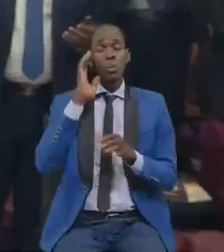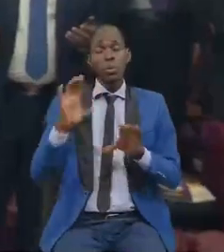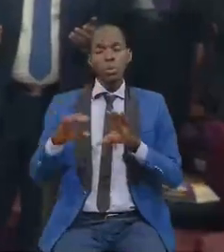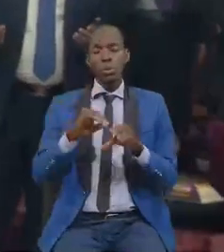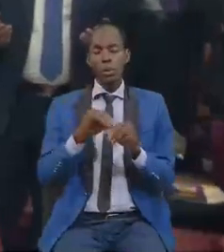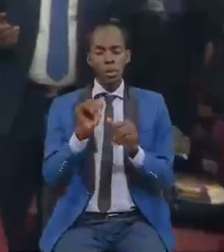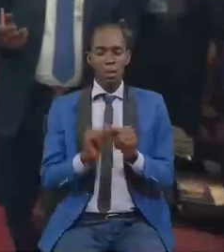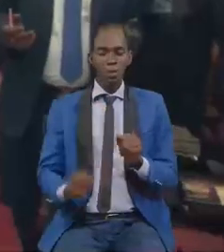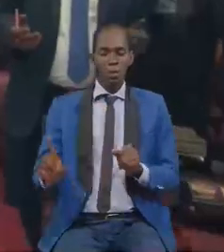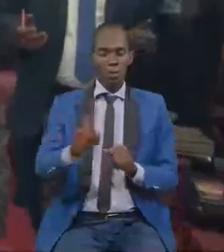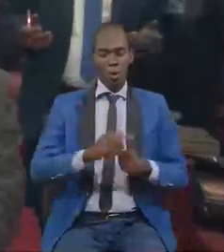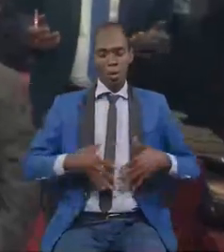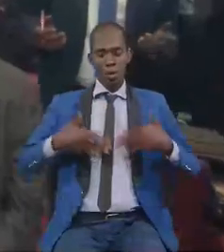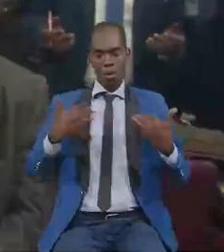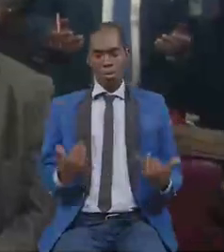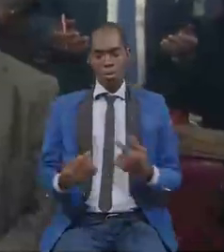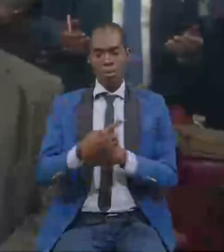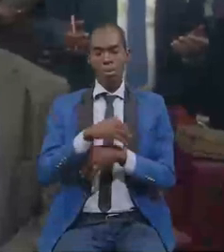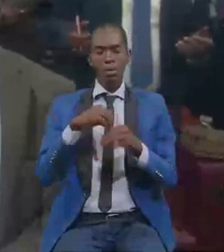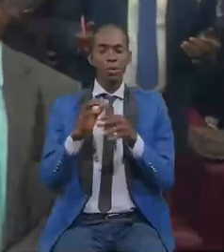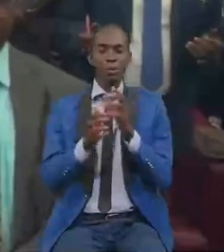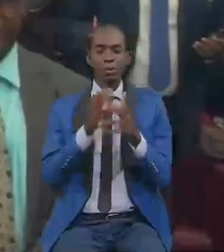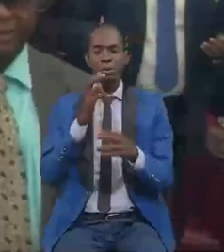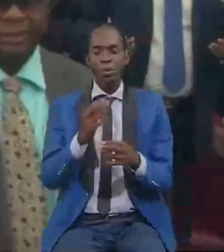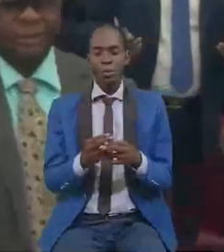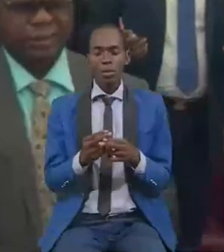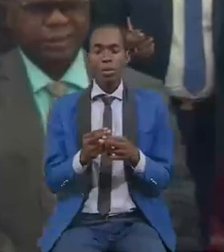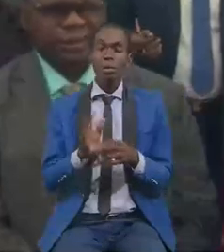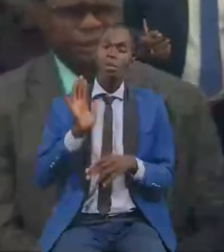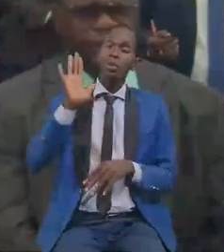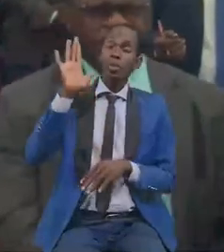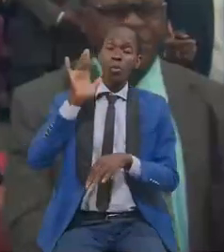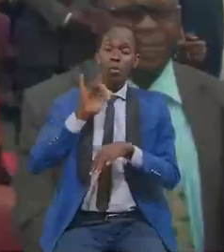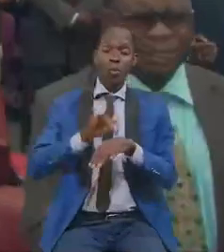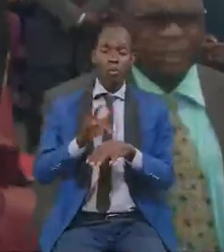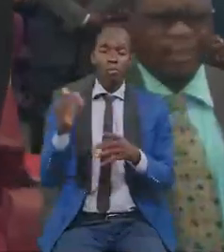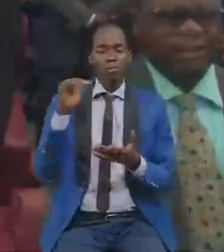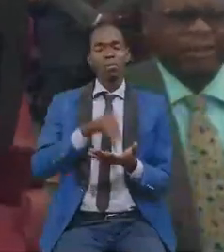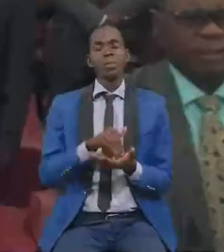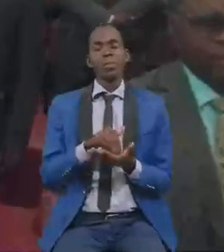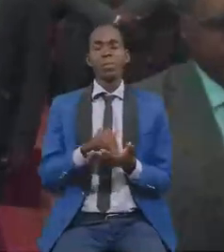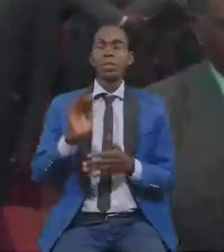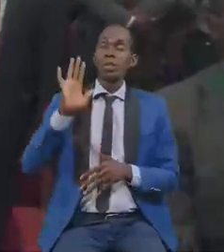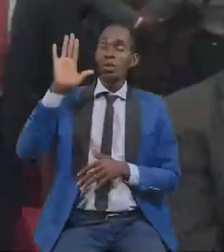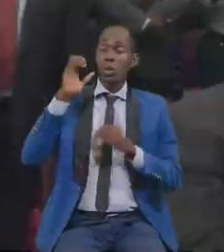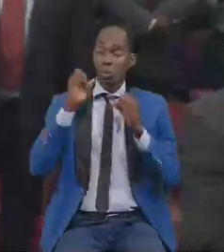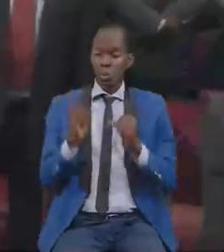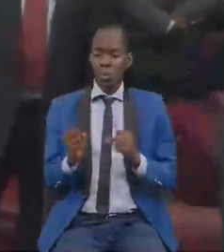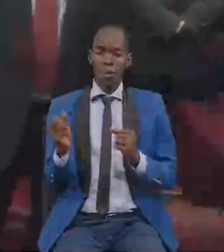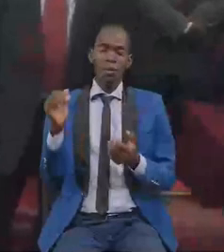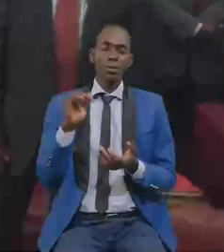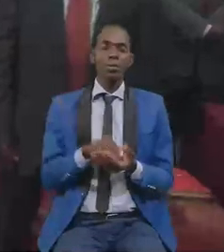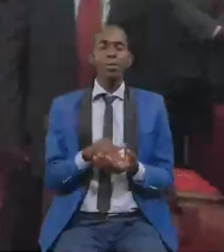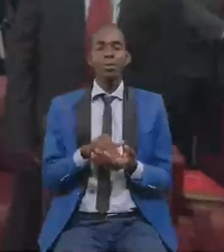vas faire dans la vie de chacun ce jour au nom de Jésus-Christ. Ta touche une fois encore, ta puissance une fois